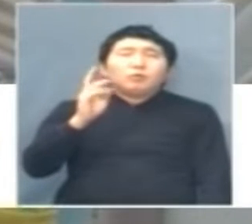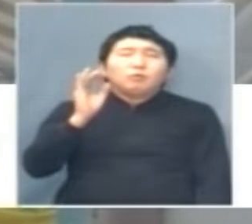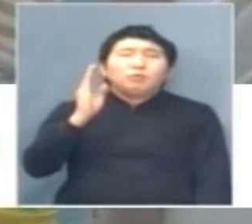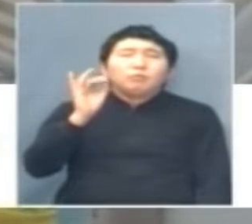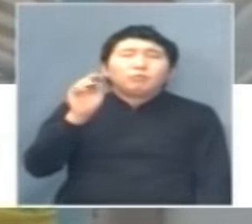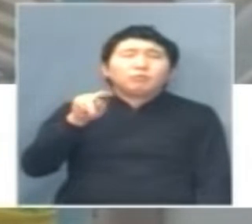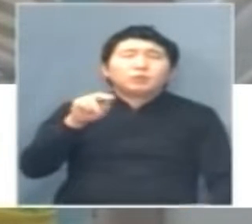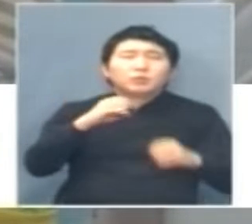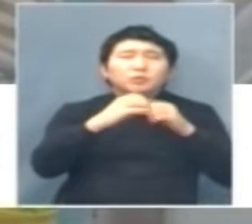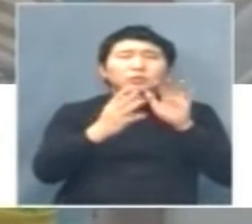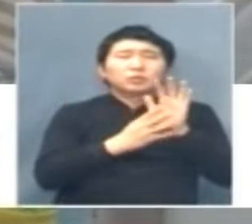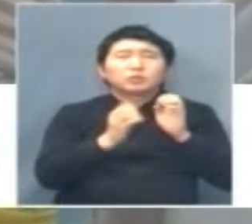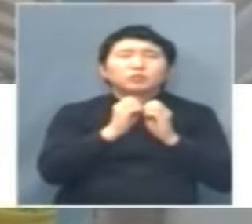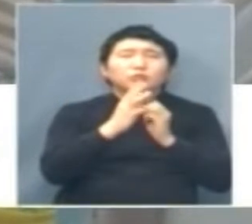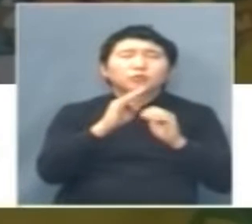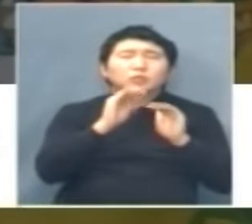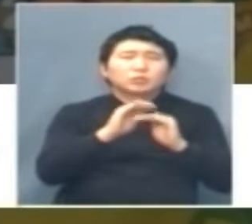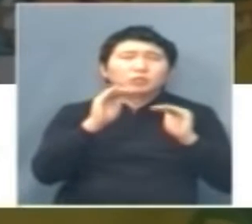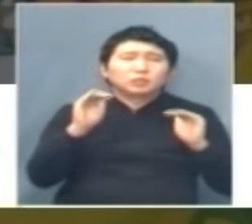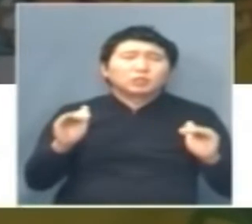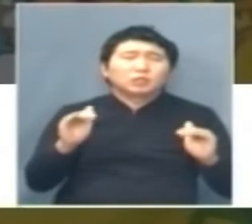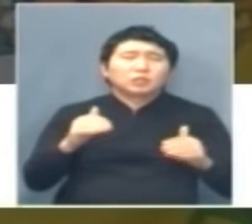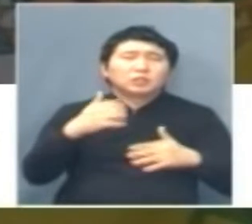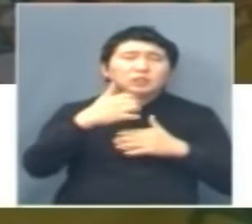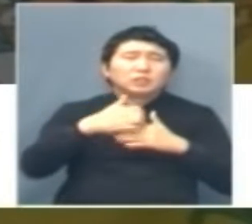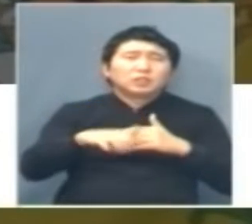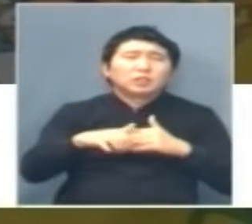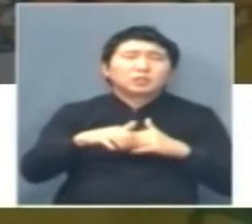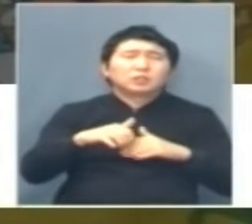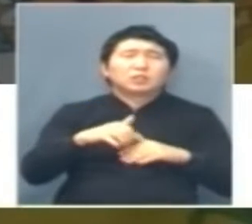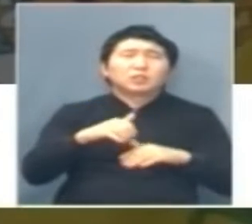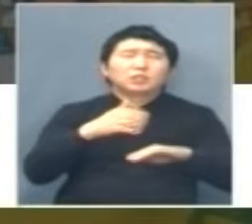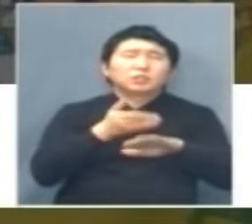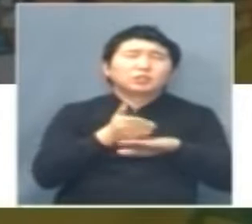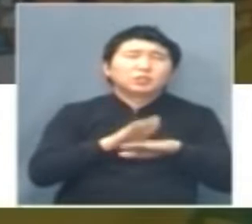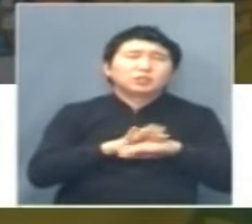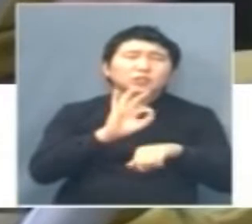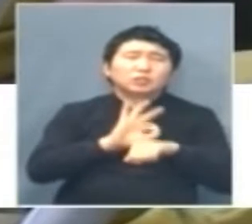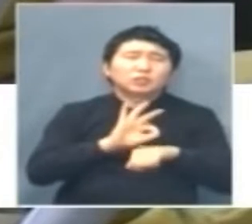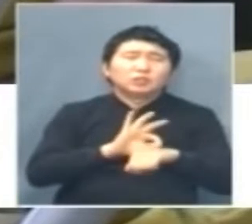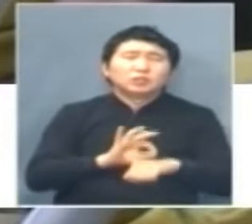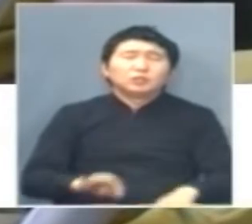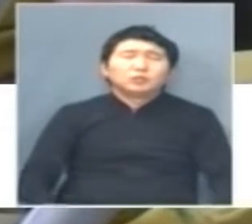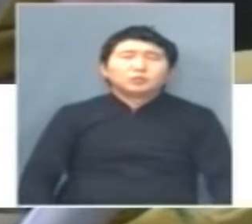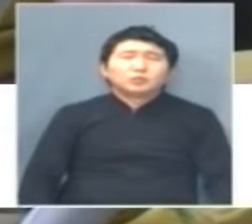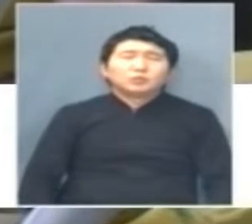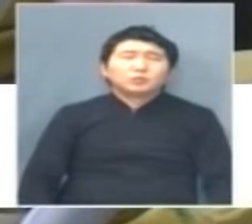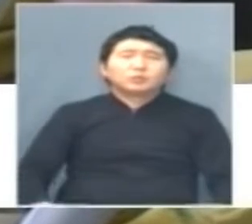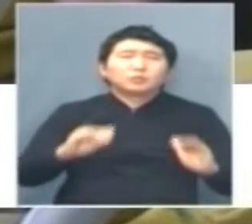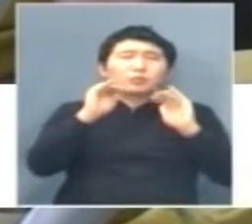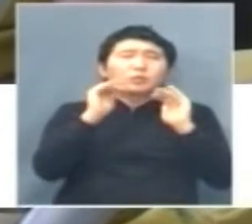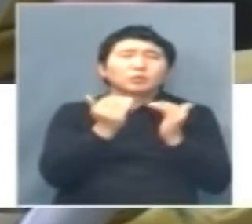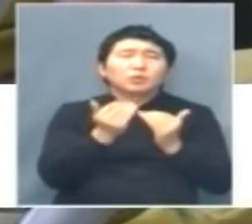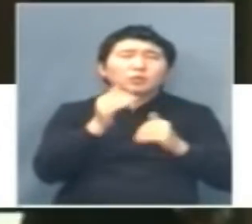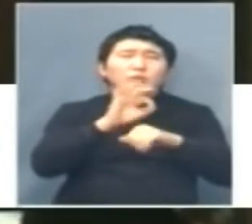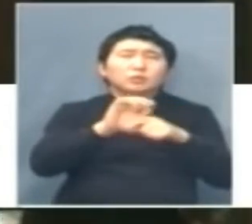COVID-19 госпитализировано 14 детей в состоянии средней степени тяжести. Специалисты отмечают, что для предотвращения распространение